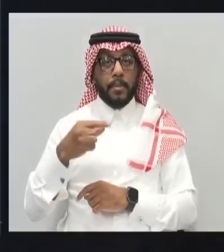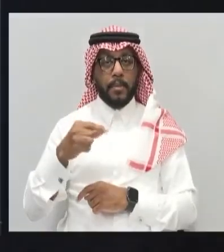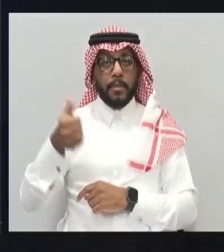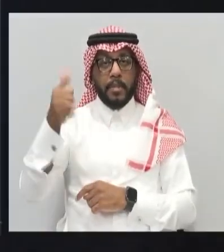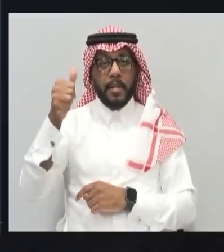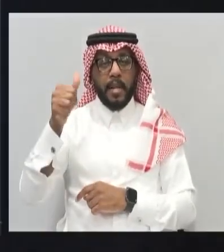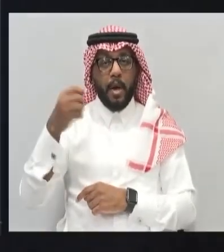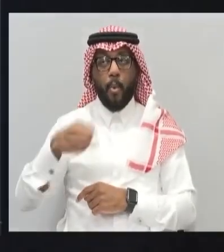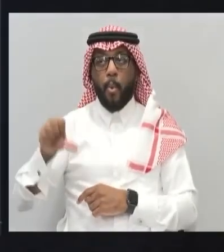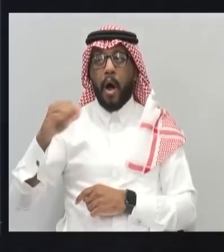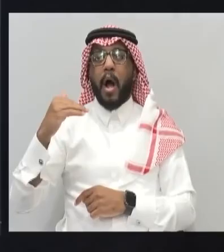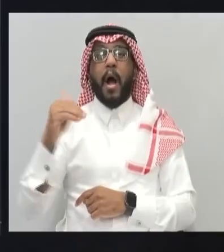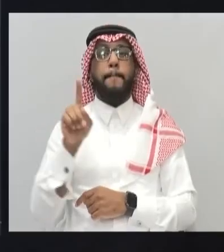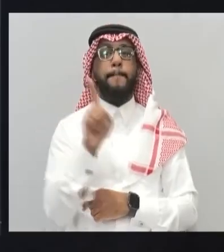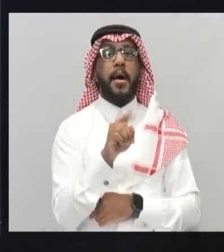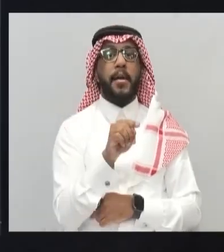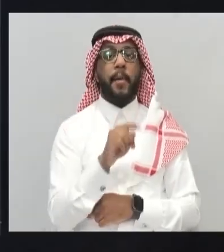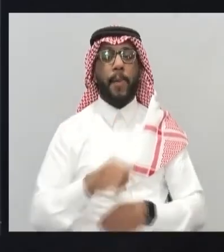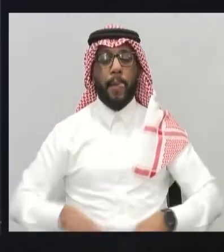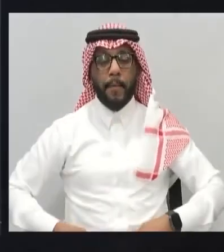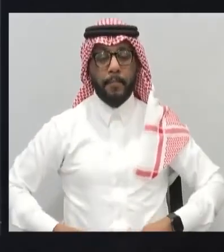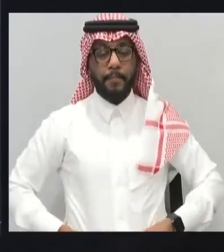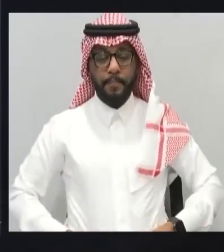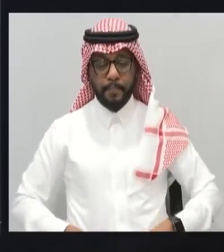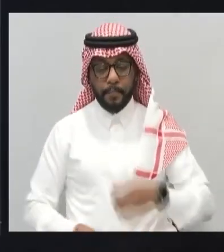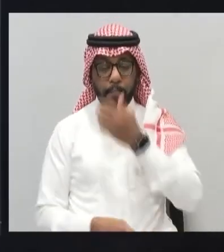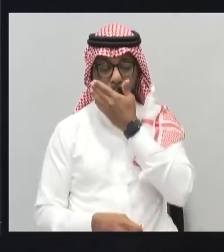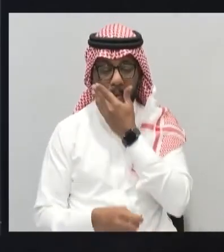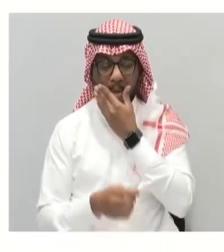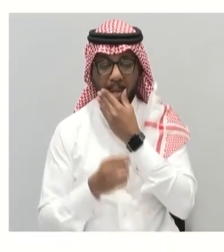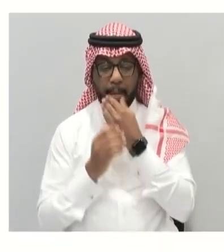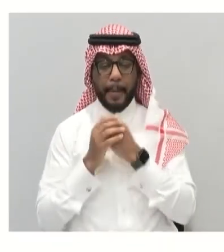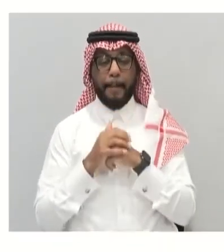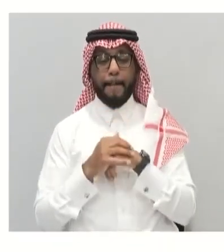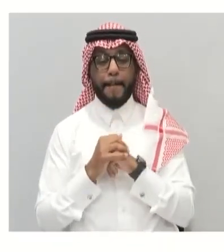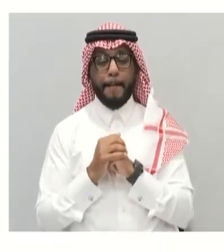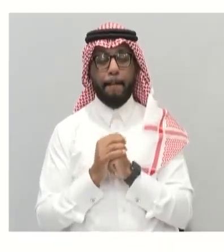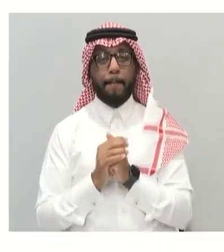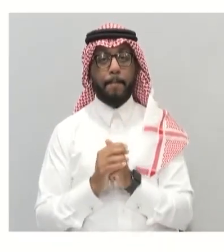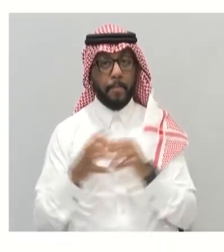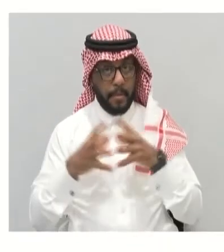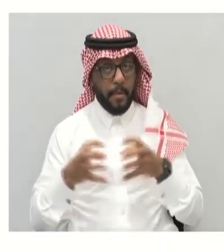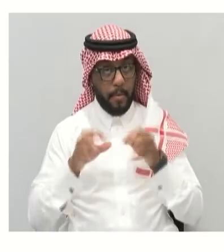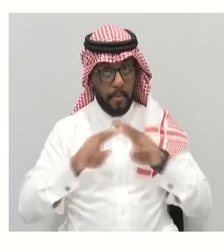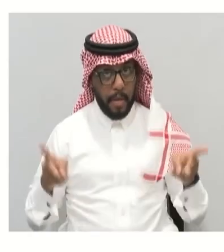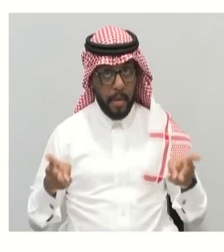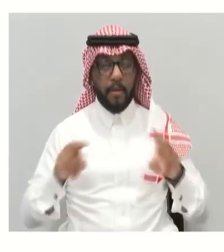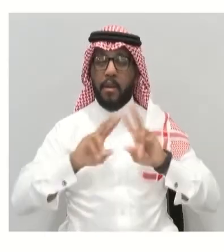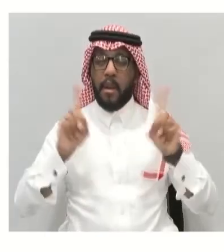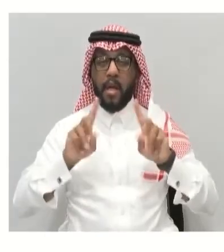رفعه الضمه والجمله الاسميه في محل نصب حال وهل تغير معنى الجمله لم